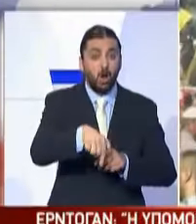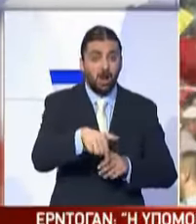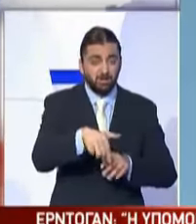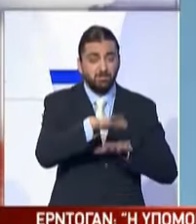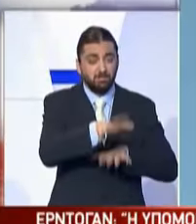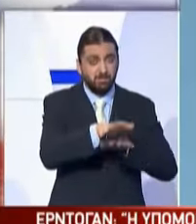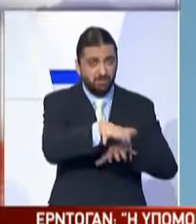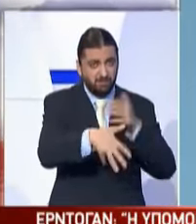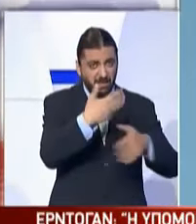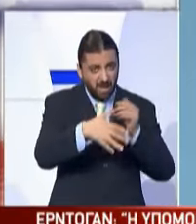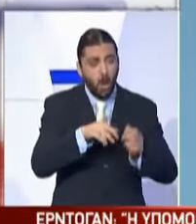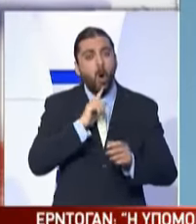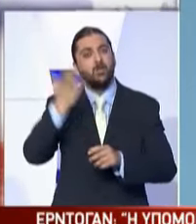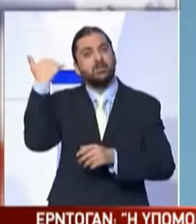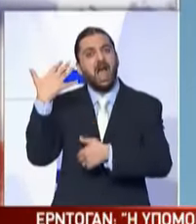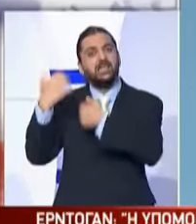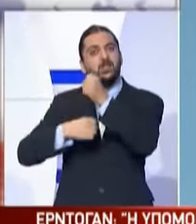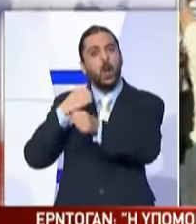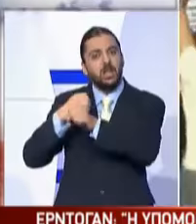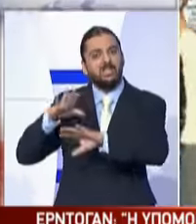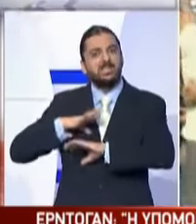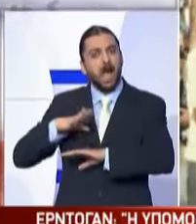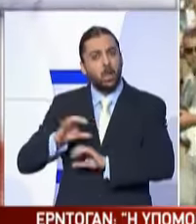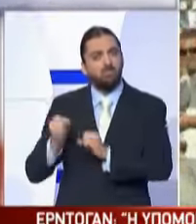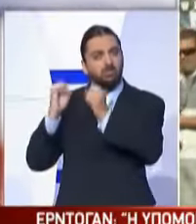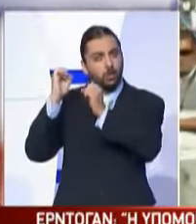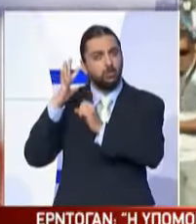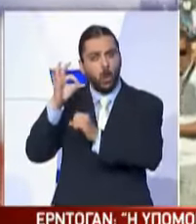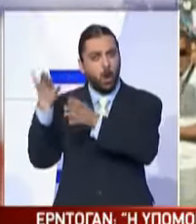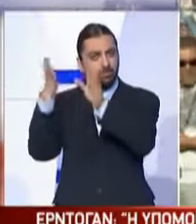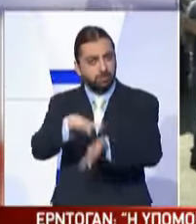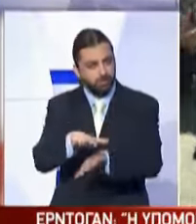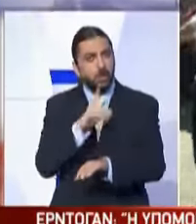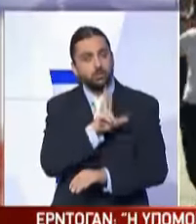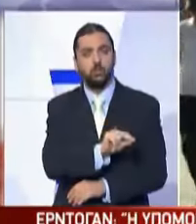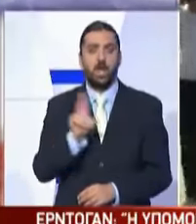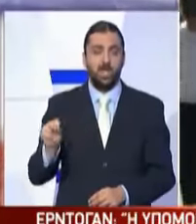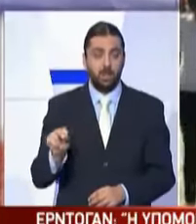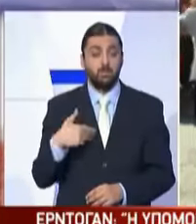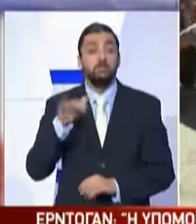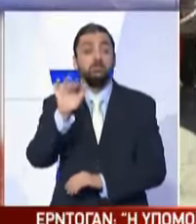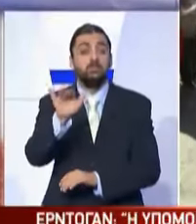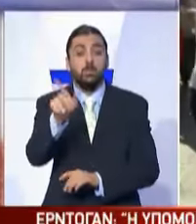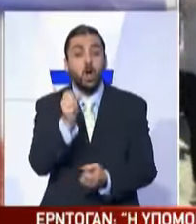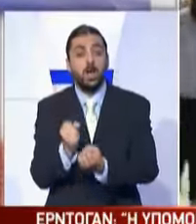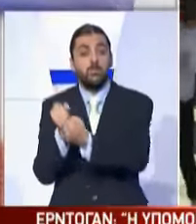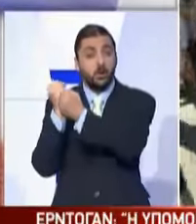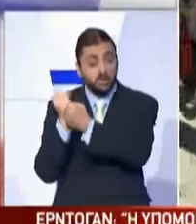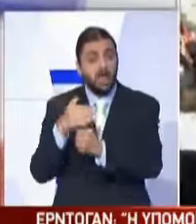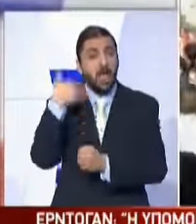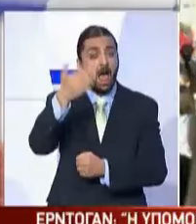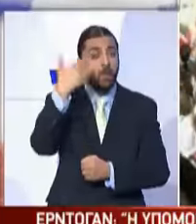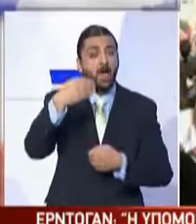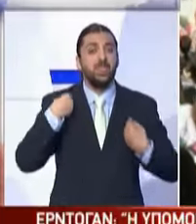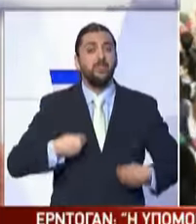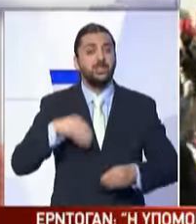στρατού 6 χρόνια πριν να περιορίσει την εξουσία του. Κάλεσε επίσης τους οπαδούς του να δώσουν ένα μάθημα στους διαδηλωτές στις επόμενες δημοτικές εκλογές